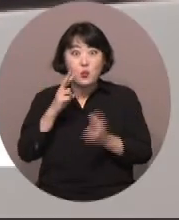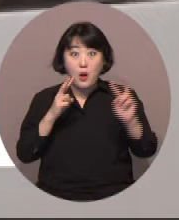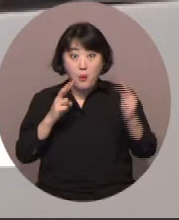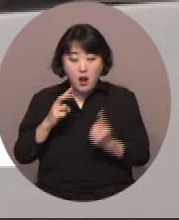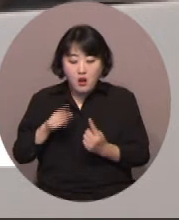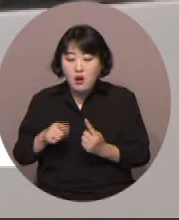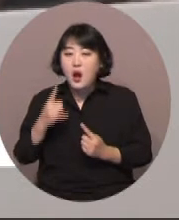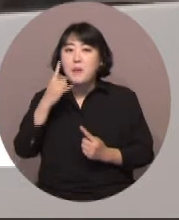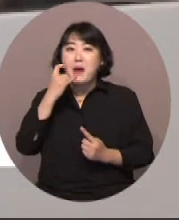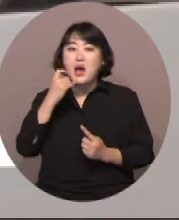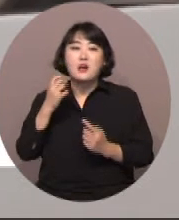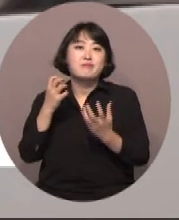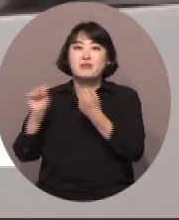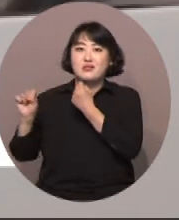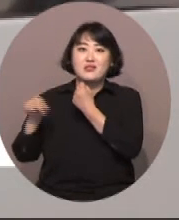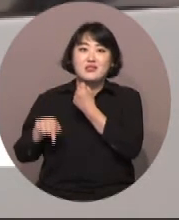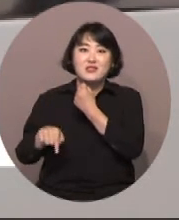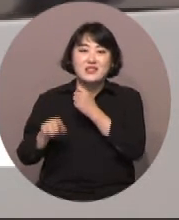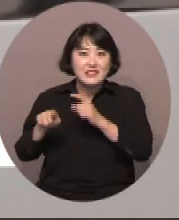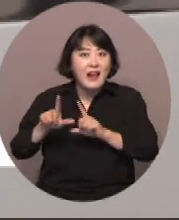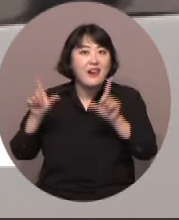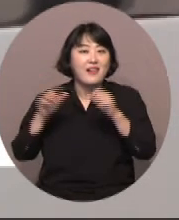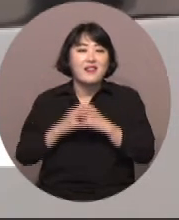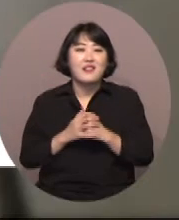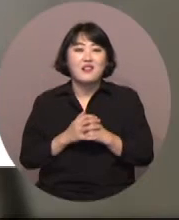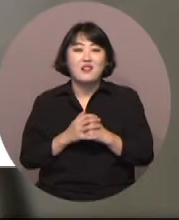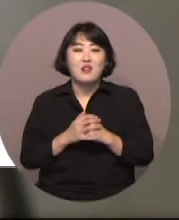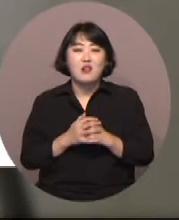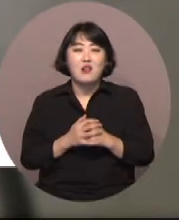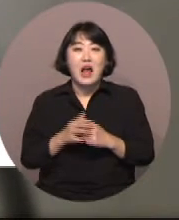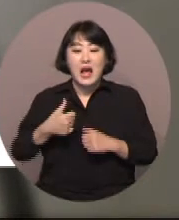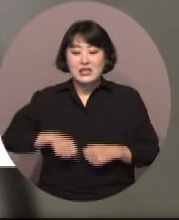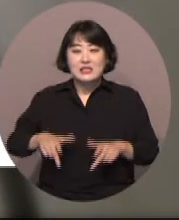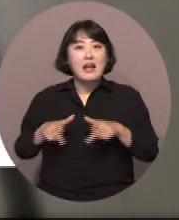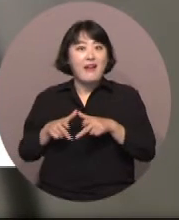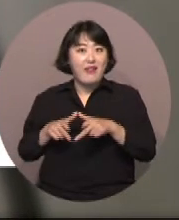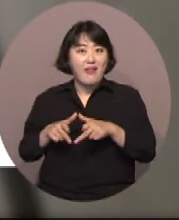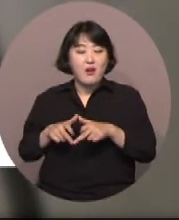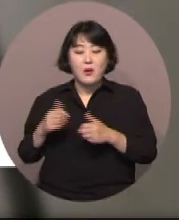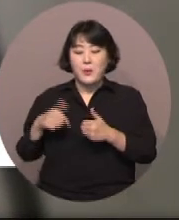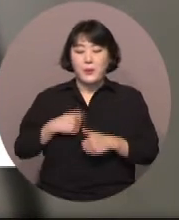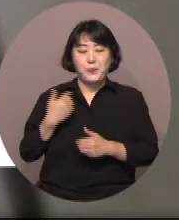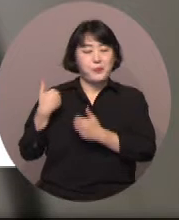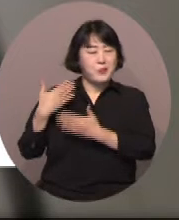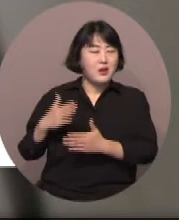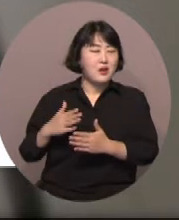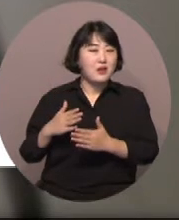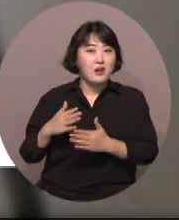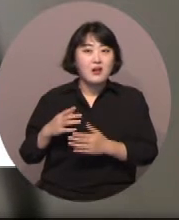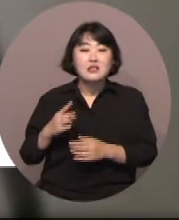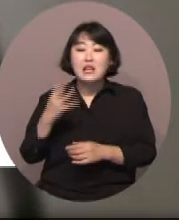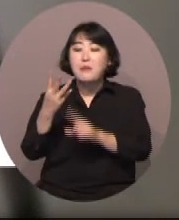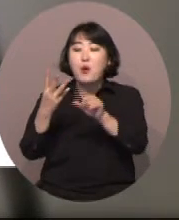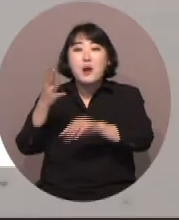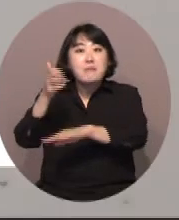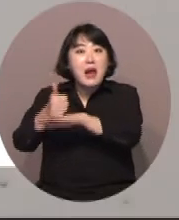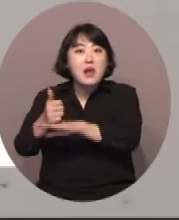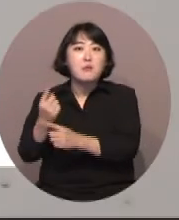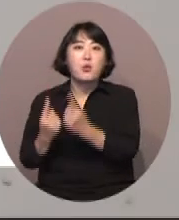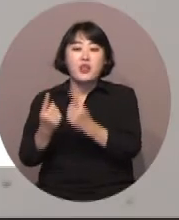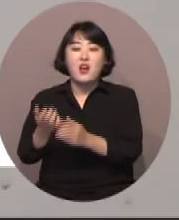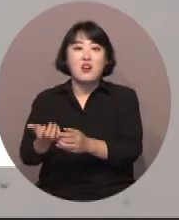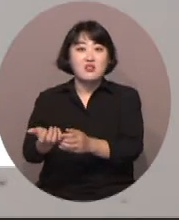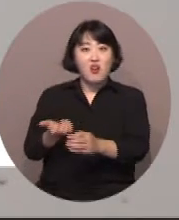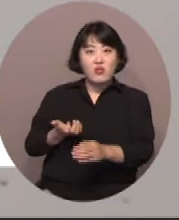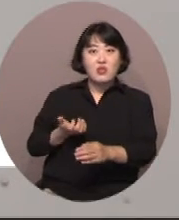그날 친모는 집을 나갔습니다. 당초 장애가 있는 아들을 혼자 둔 채 집을 비웠다고 알려진 3월 말쯤보다